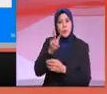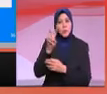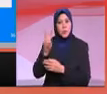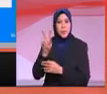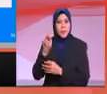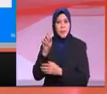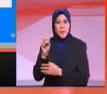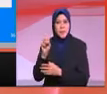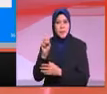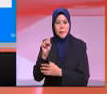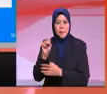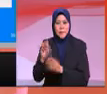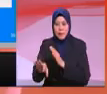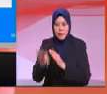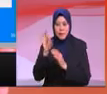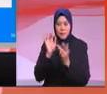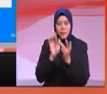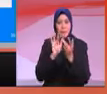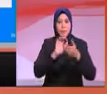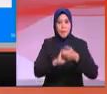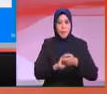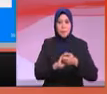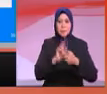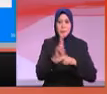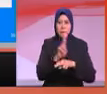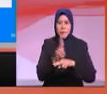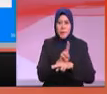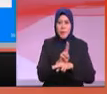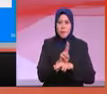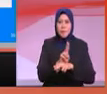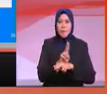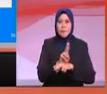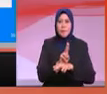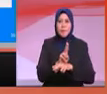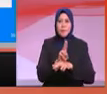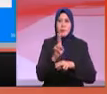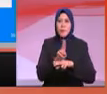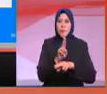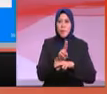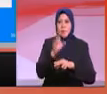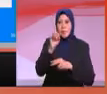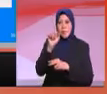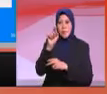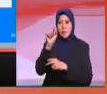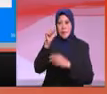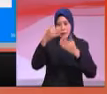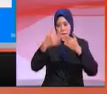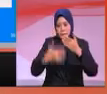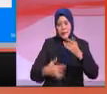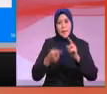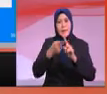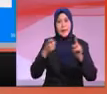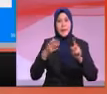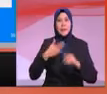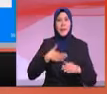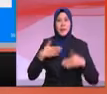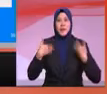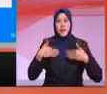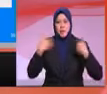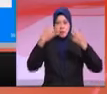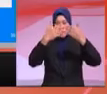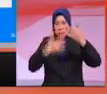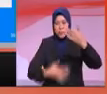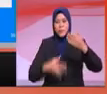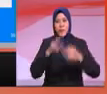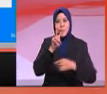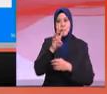7,922 kes pengesanan kontak rapat telah pun kita guna pakai, iaitu menggunakan data-data daripada MySejahtera. Setakat ini